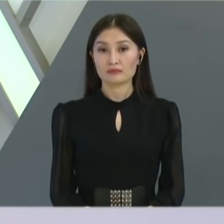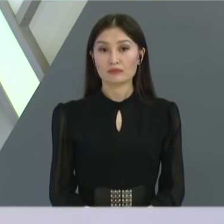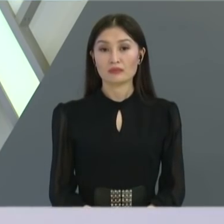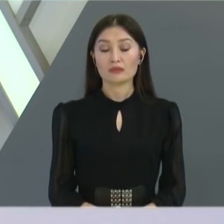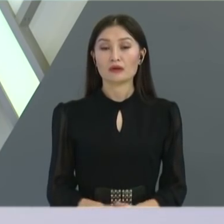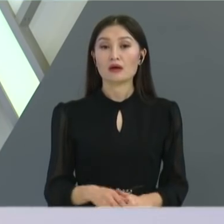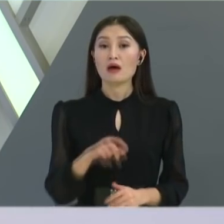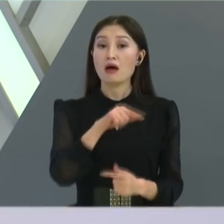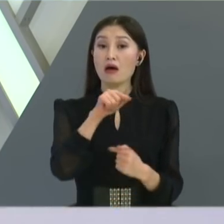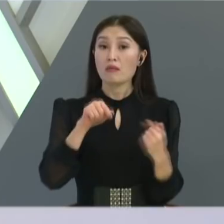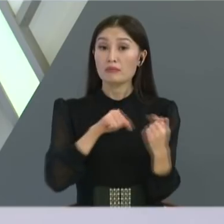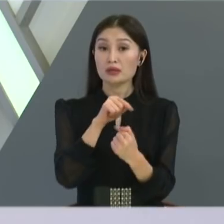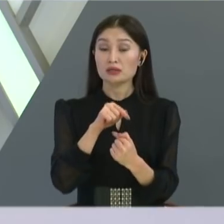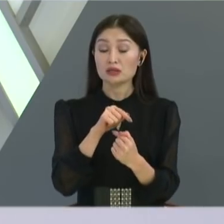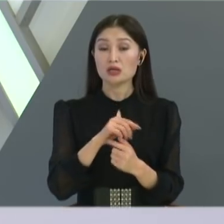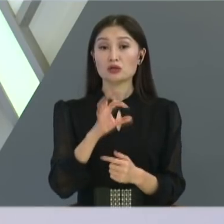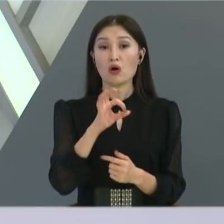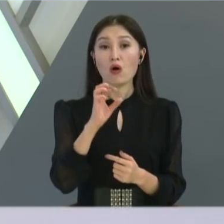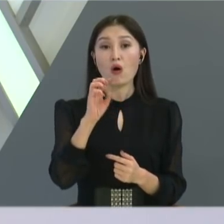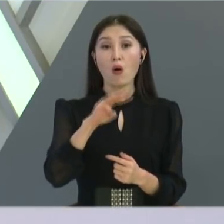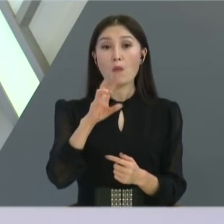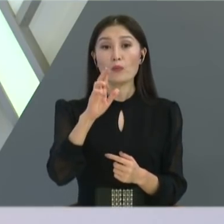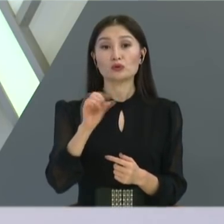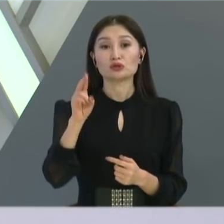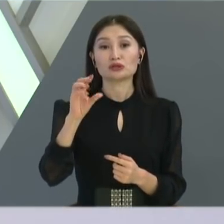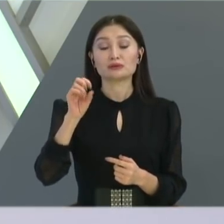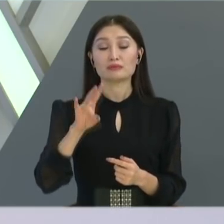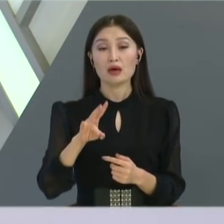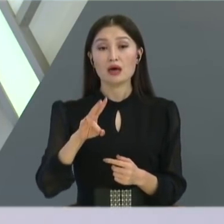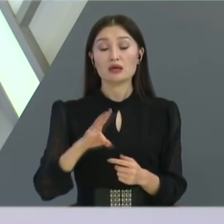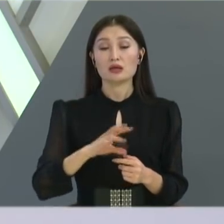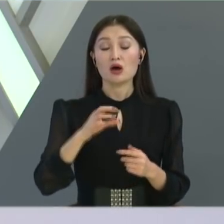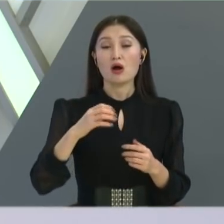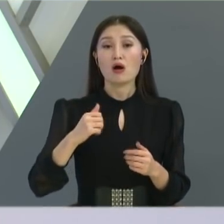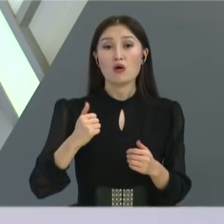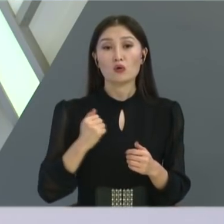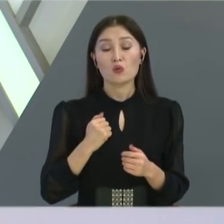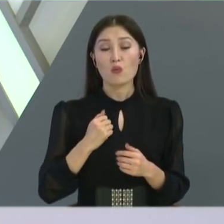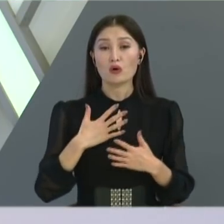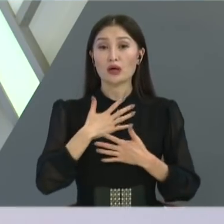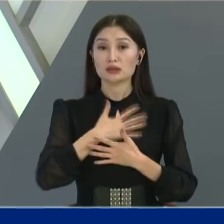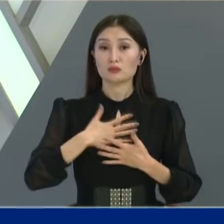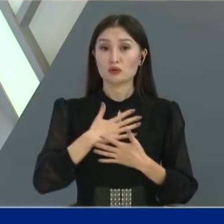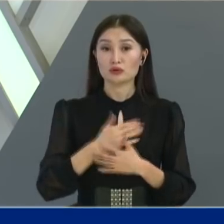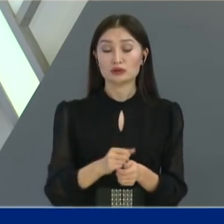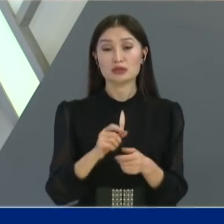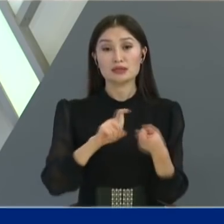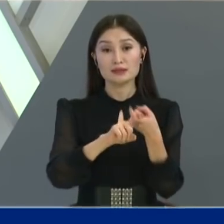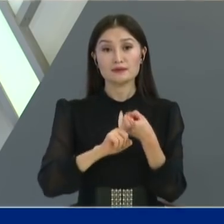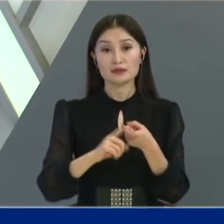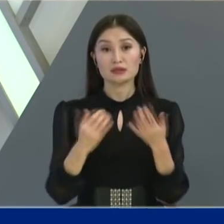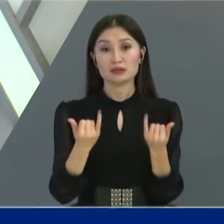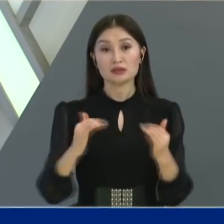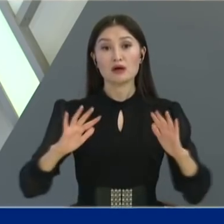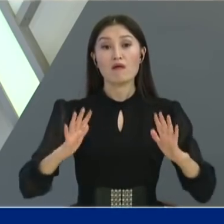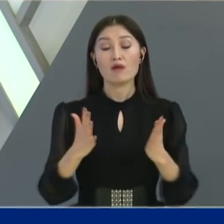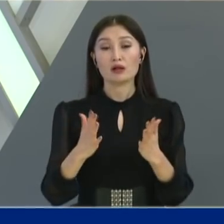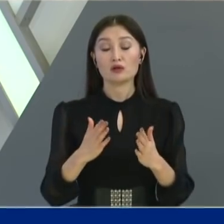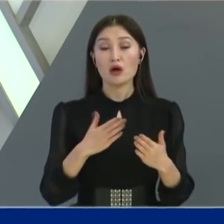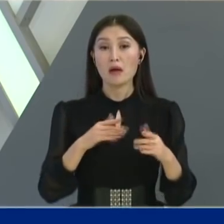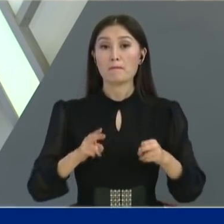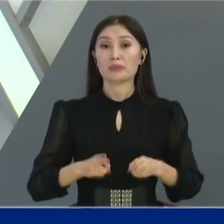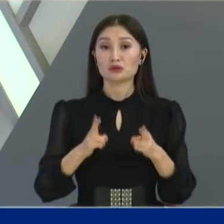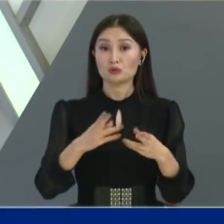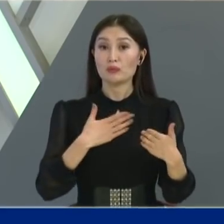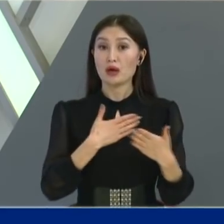Тем временем бизнес-омбудсмен Робин Орсмит выражает глубокую озабоченность и тревожность в связи с текущей волной преступной